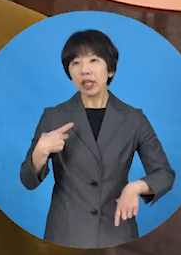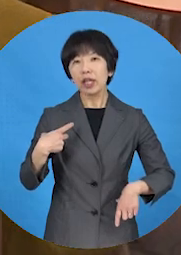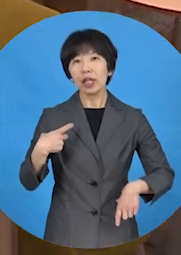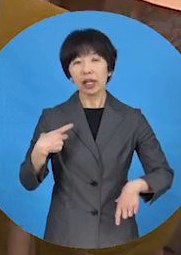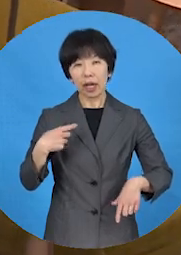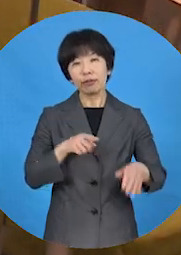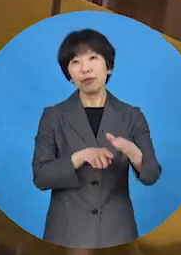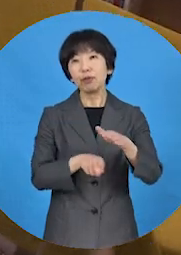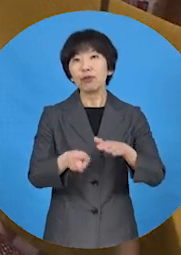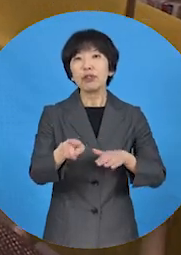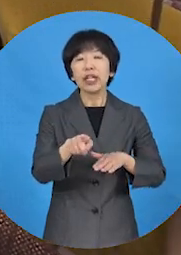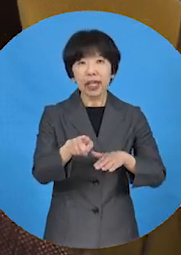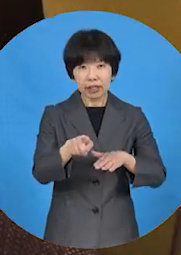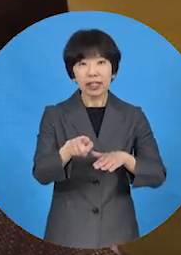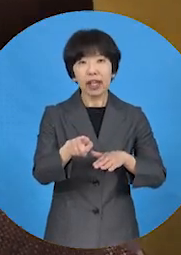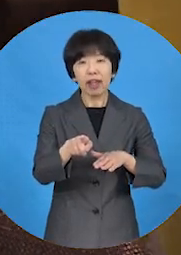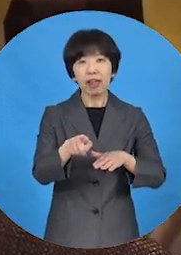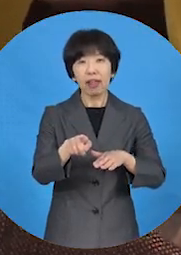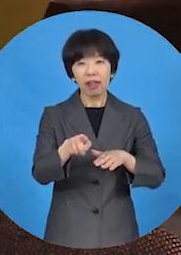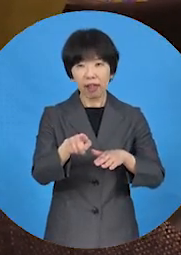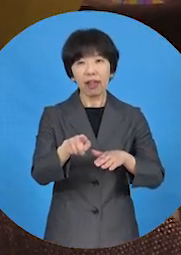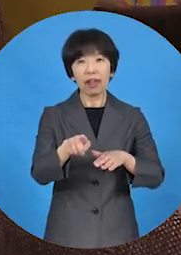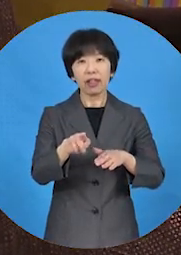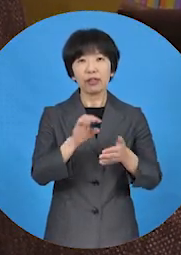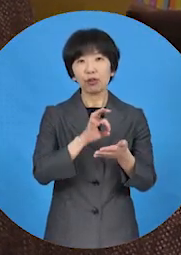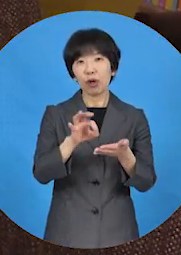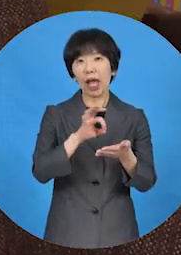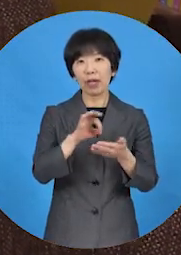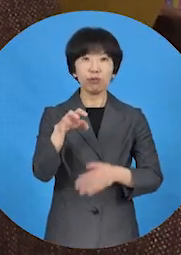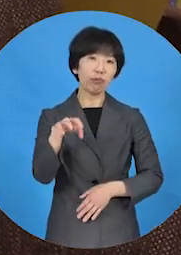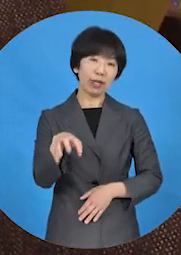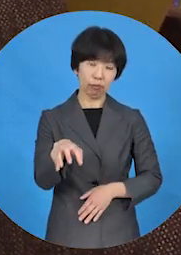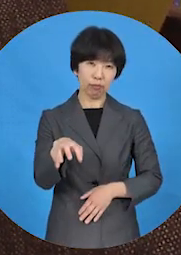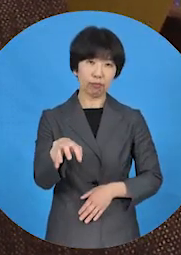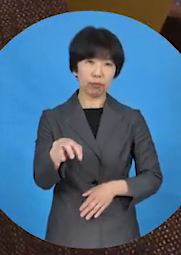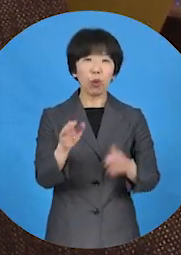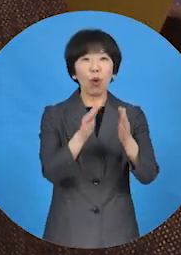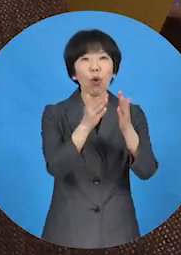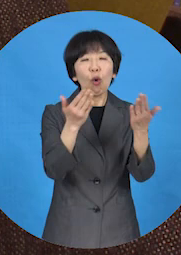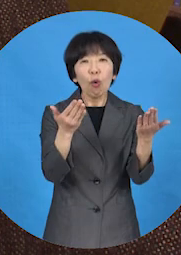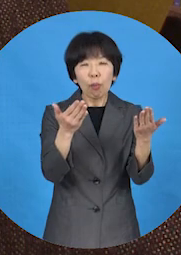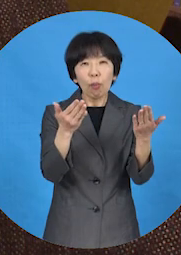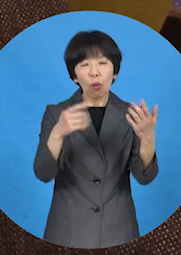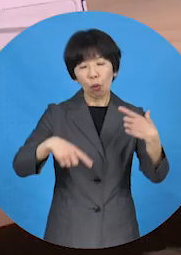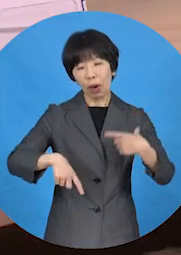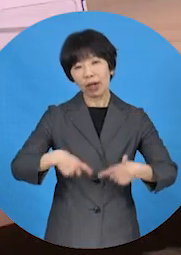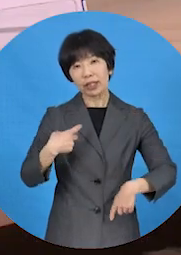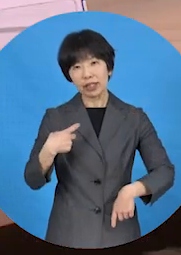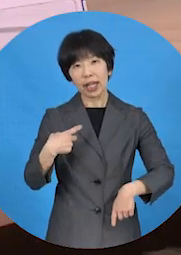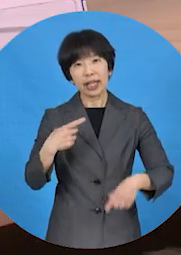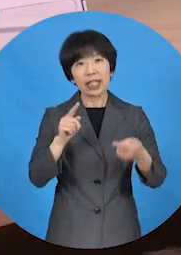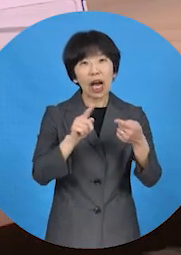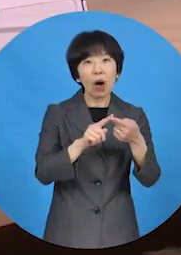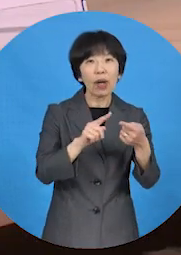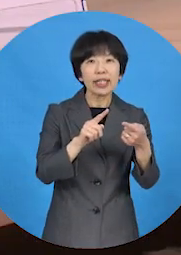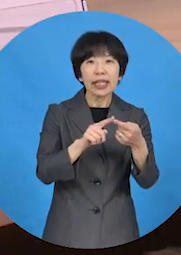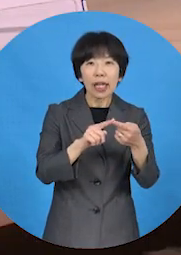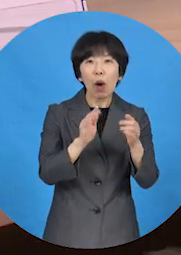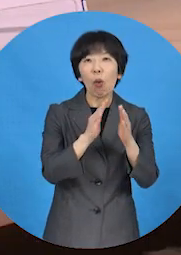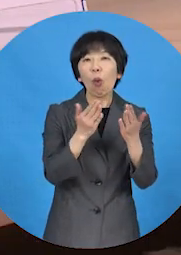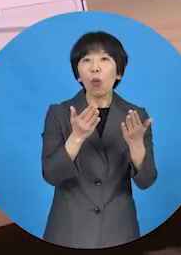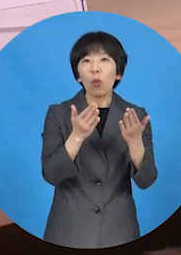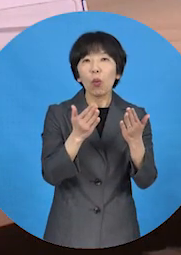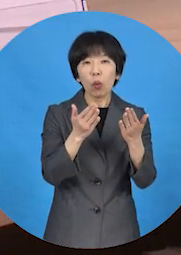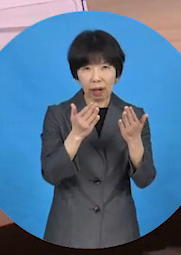中心に優先して利用できるコーナーで、図書資料もですね、ライトノベルなど10代の方が興